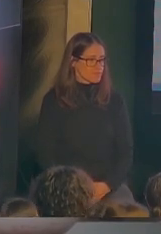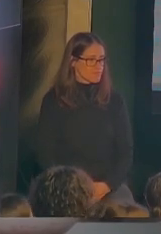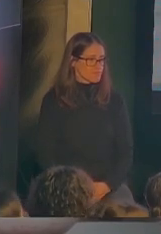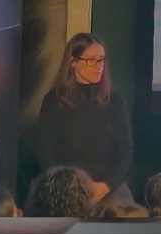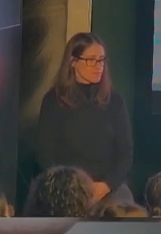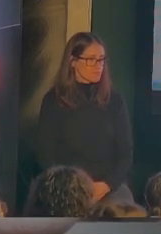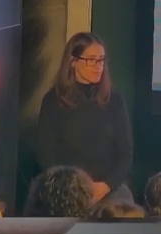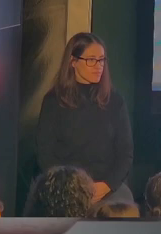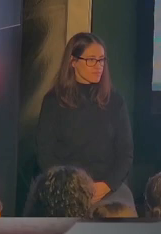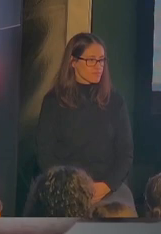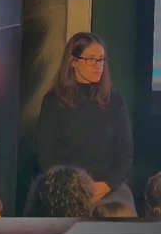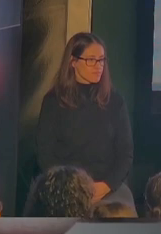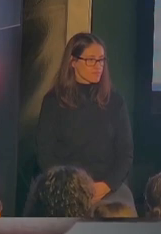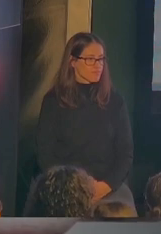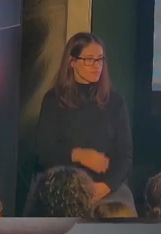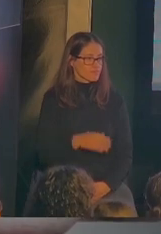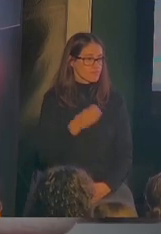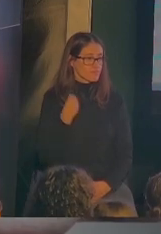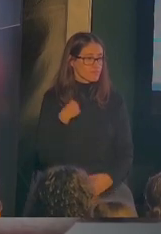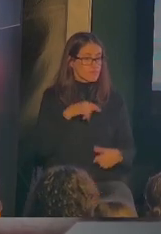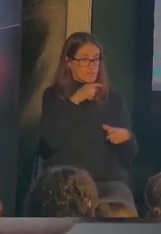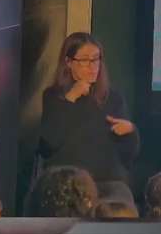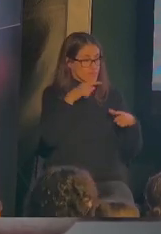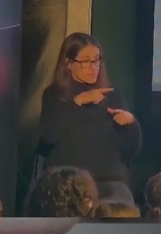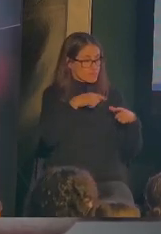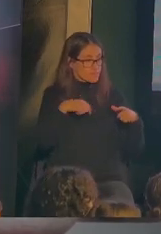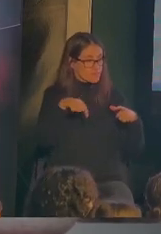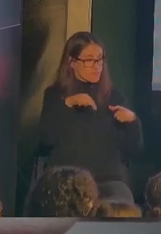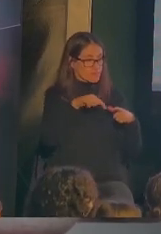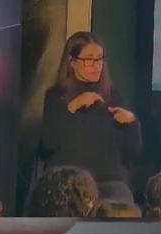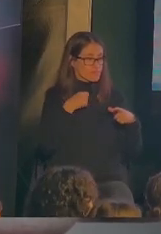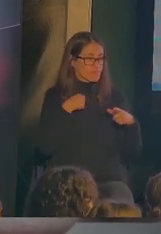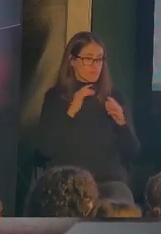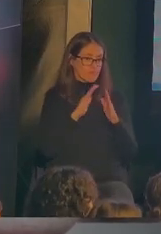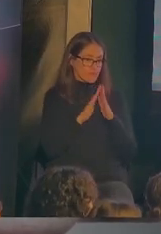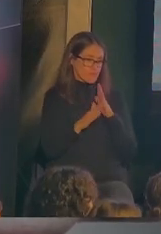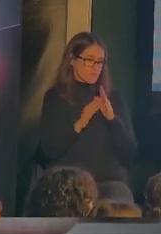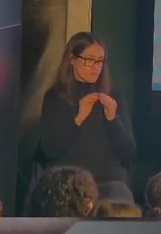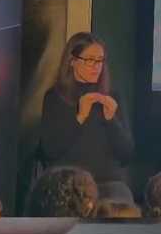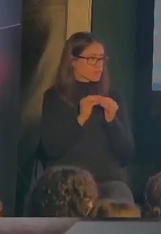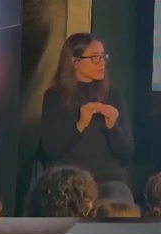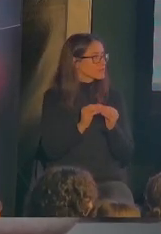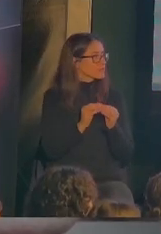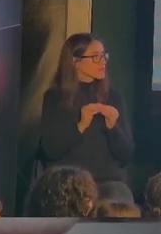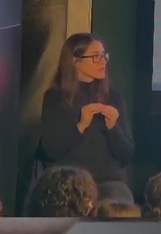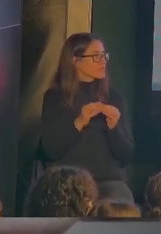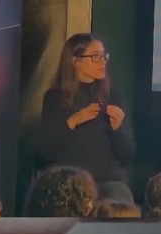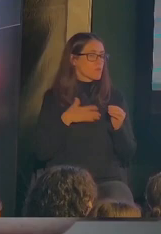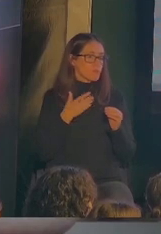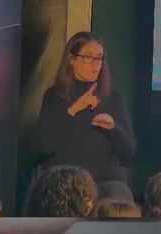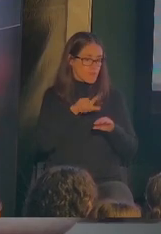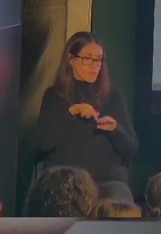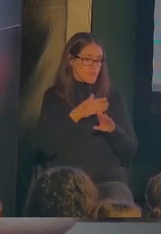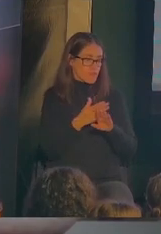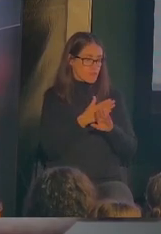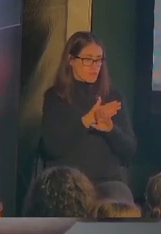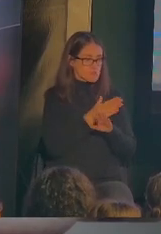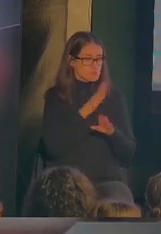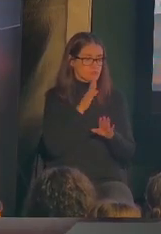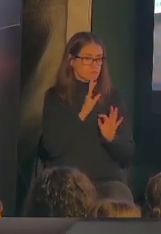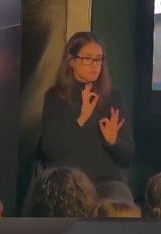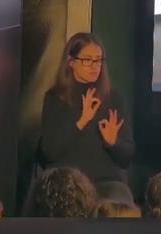En aquest cas, aquest postre, jo el monto ara al moment, però bueno, es pot muntar unes hores abans, que tampoc té